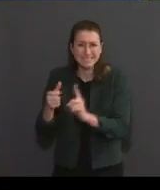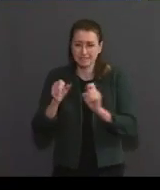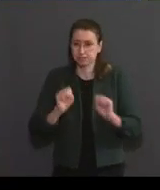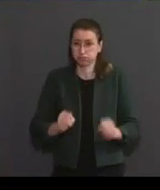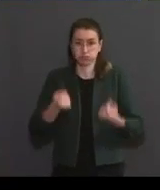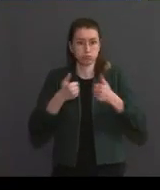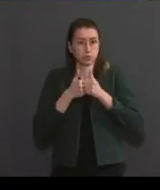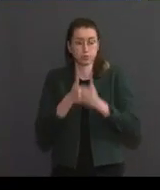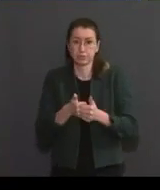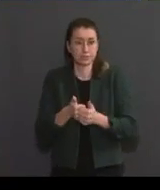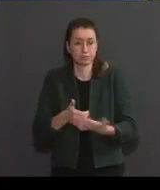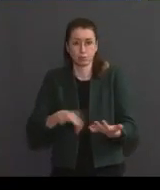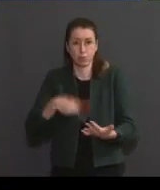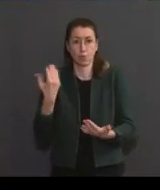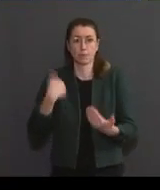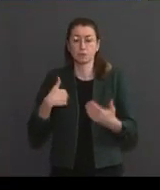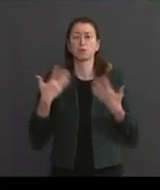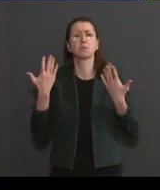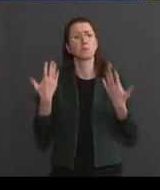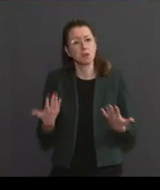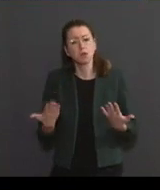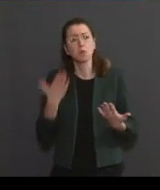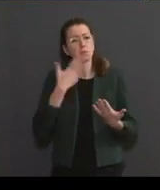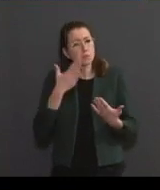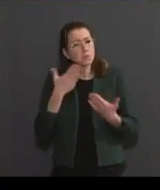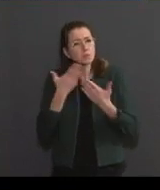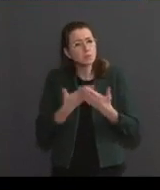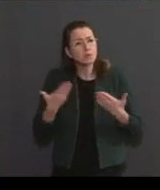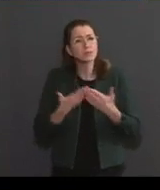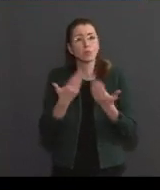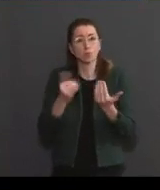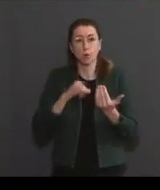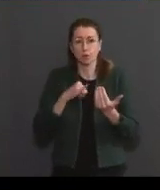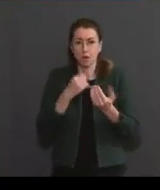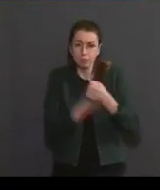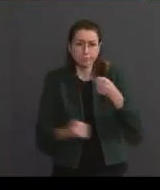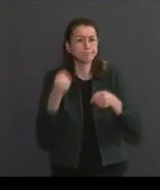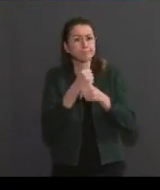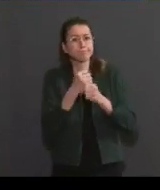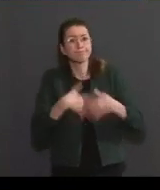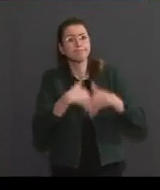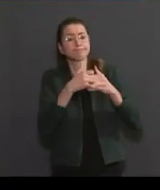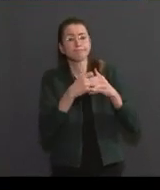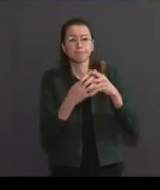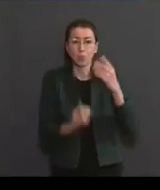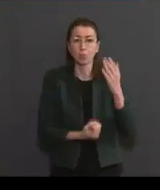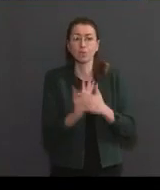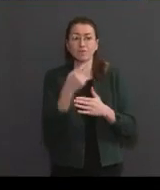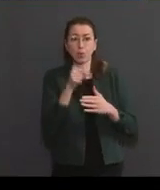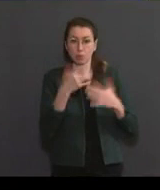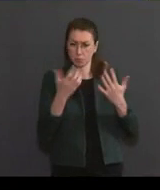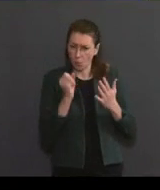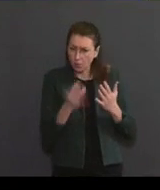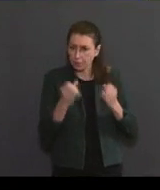entre autres une amélioration du nombre de tests disponibles grâce à une nouvelle plateforme, permettent actuellement de reprendre le